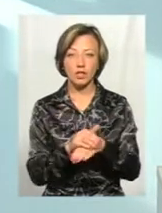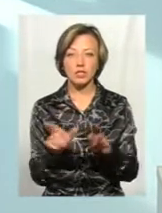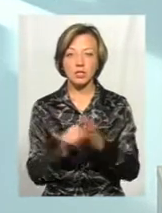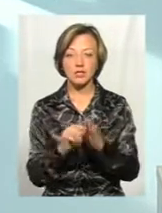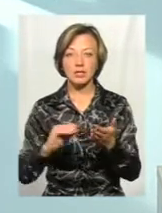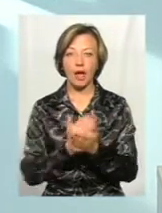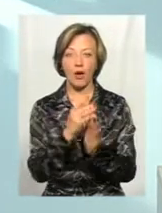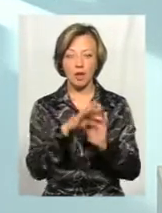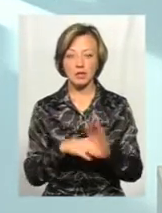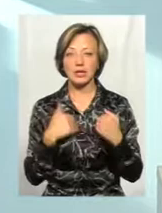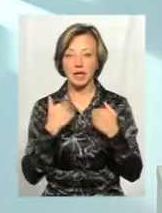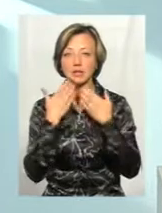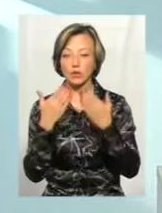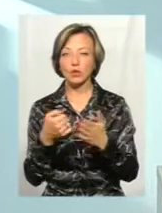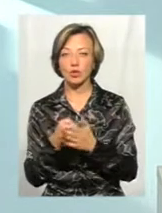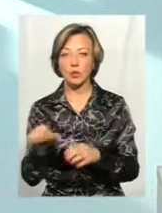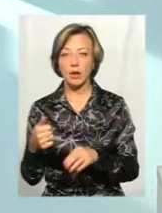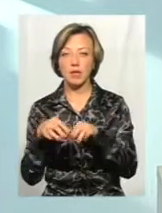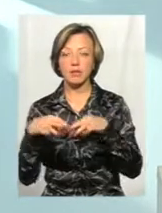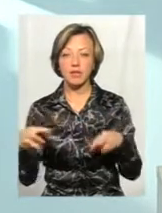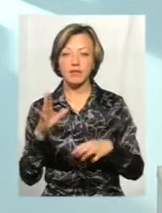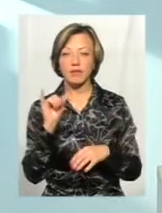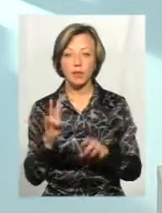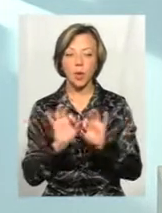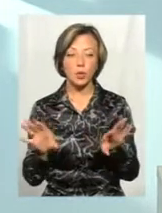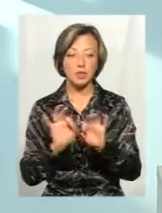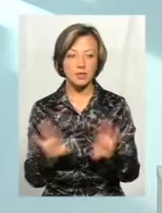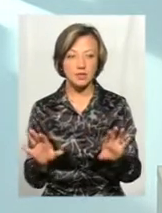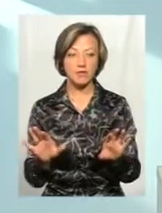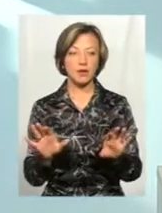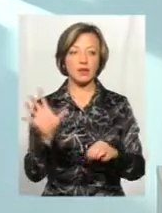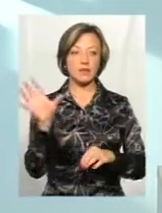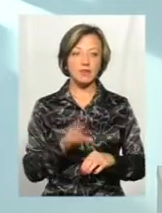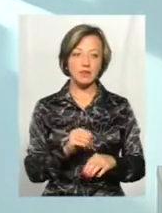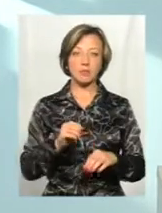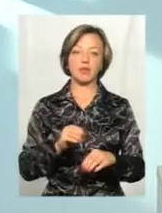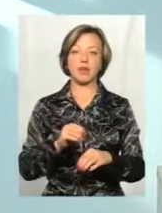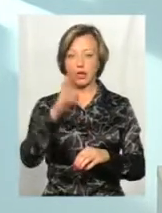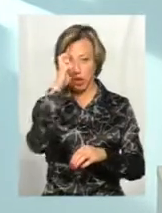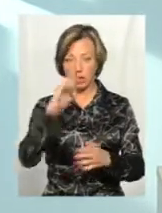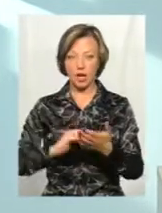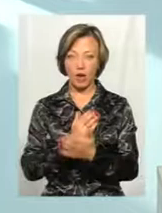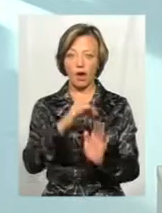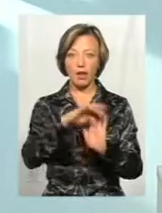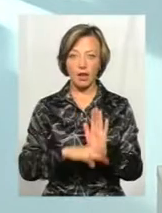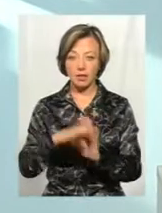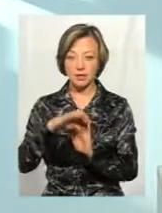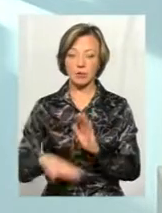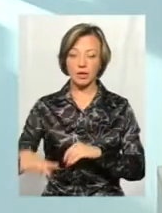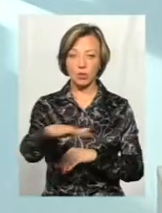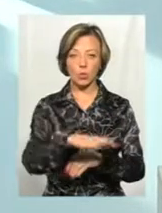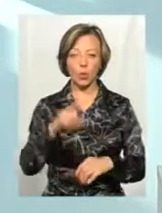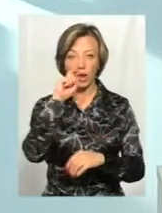Геокадастром, і я звернувся вже до прем'єр-міністра, щоб він роз'яснив, дав роз'яснення всім Держгеокадастрам по території